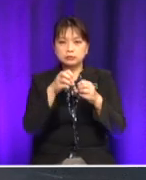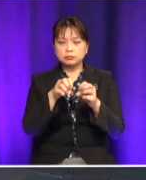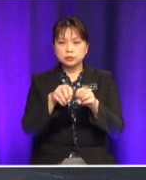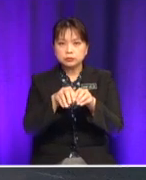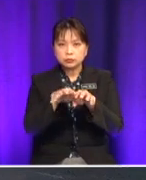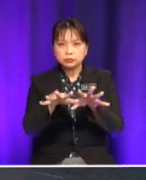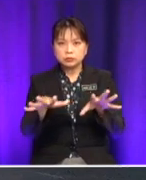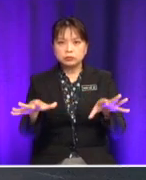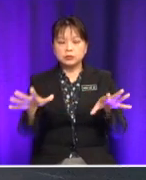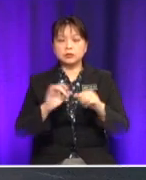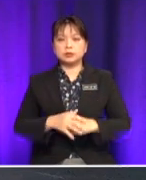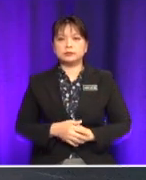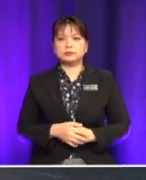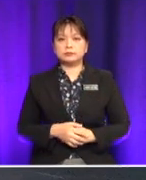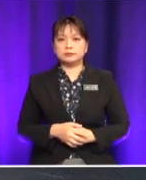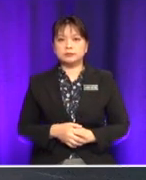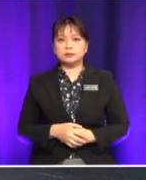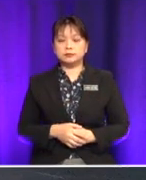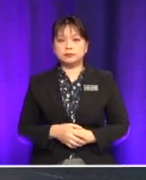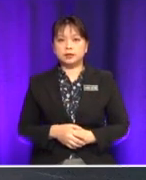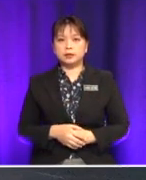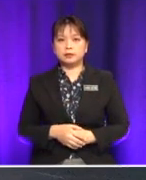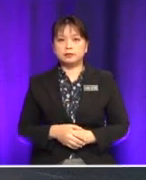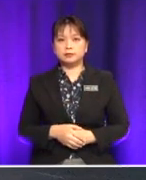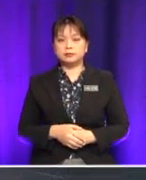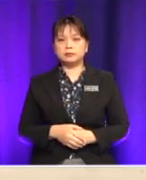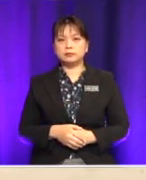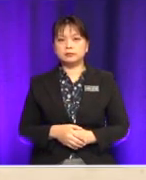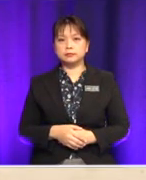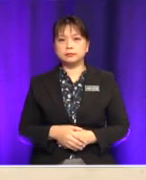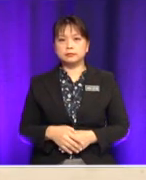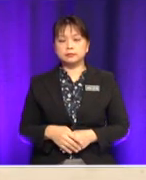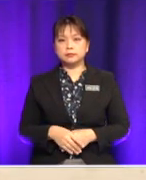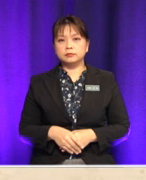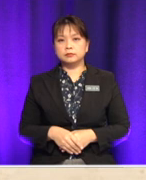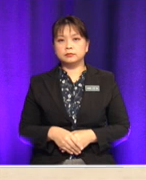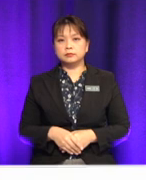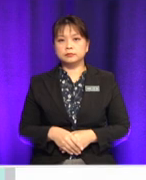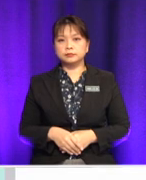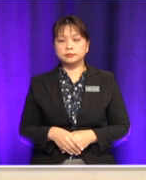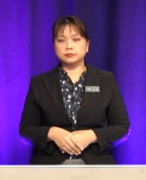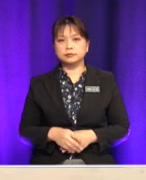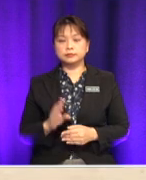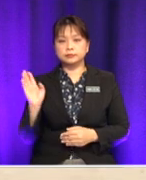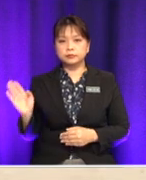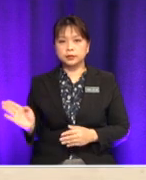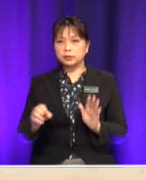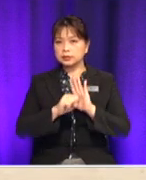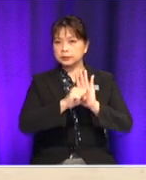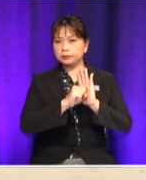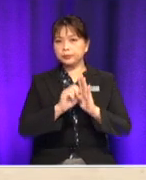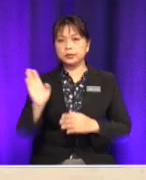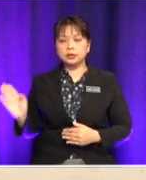Oke simbolnya seperti ini contohnya yurinian dan bluetonia Oke kita ada simbol